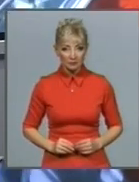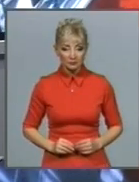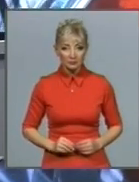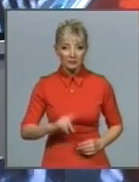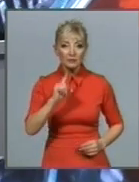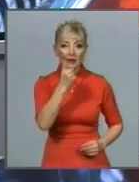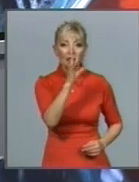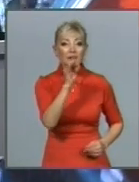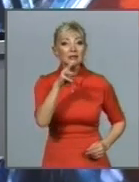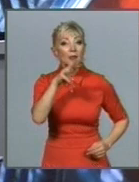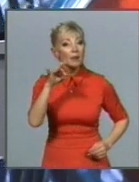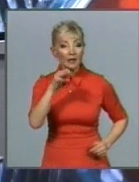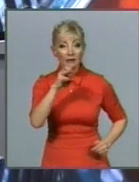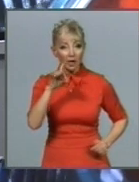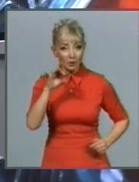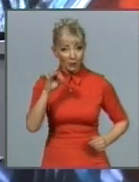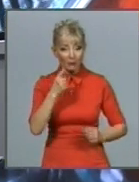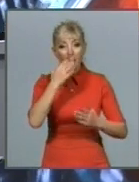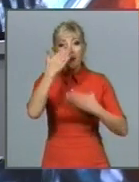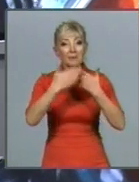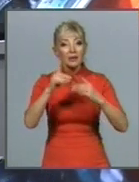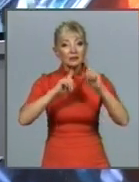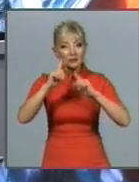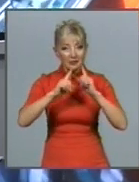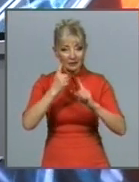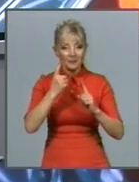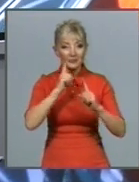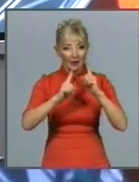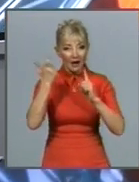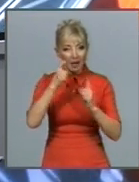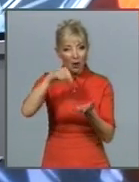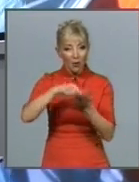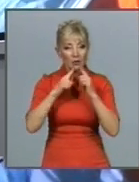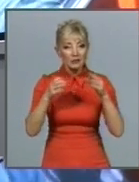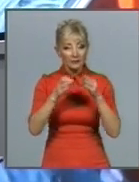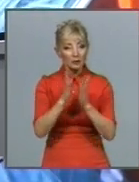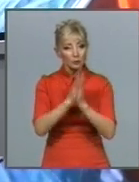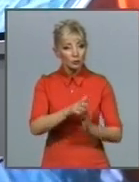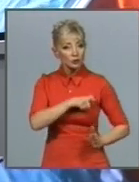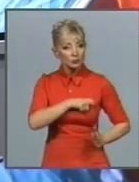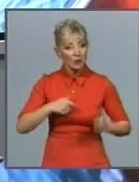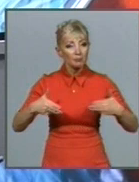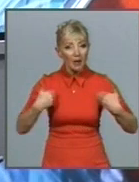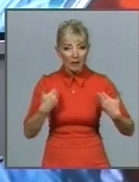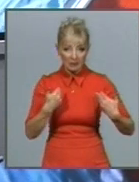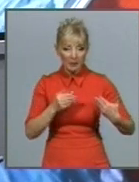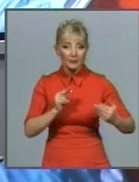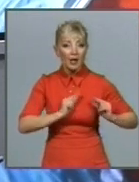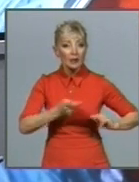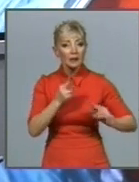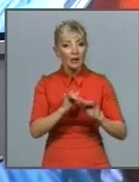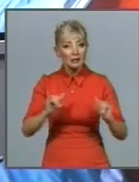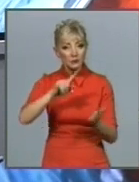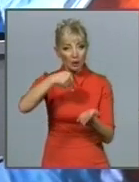Перший віце-мер Ігор Терехов напередодні засідання сесії Харківської міської ради закликав депутатів до конструктивної роботи задля розвитку міста та